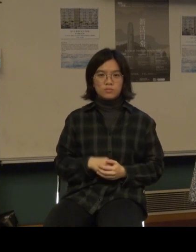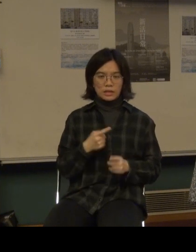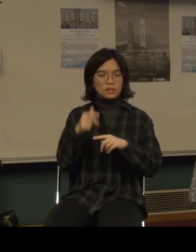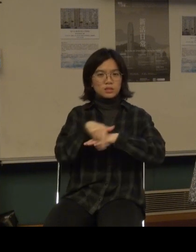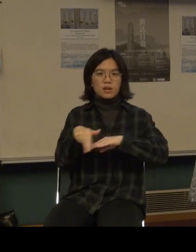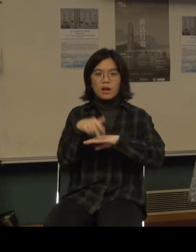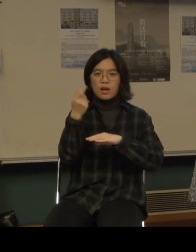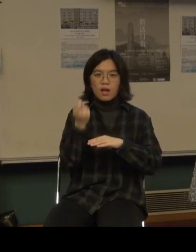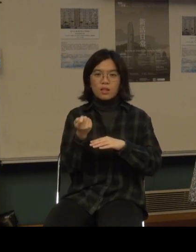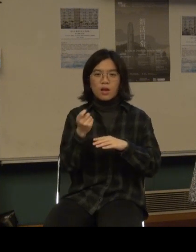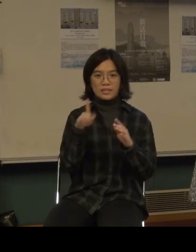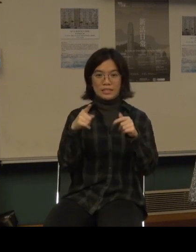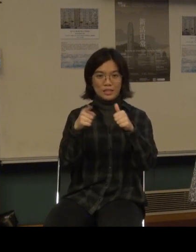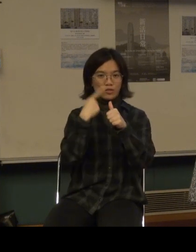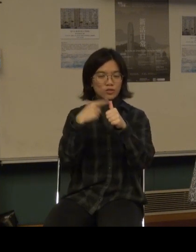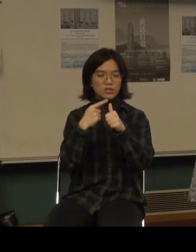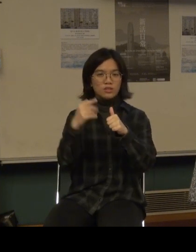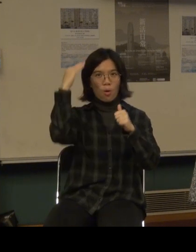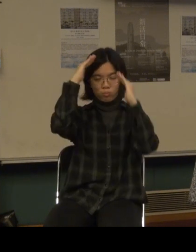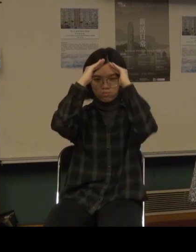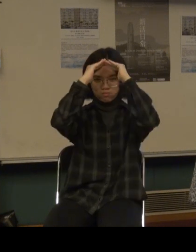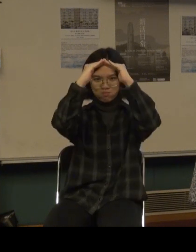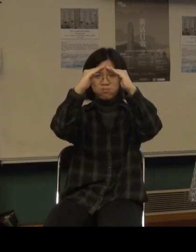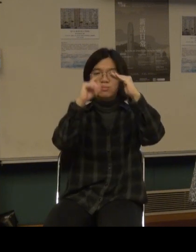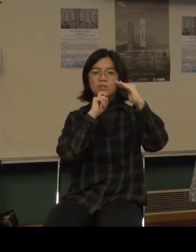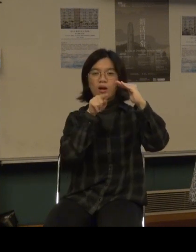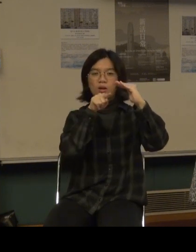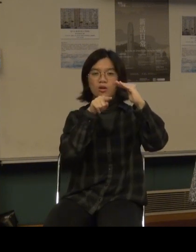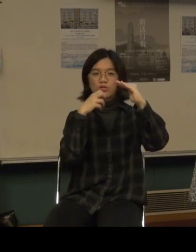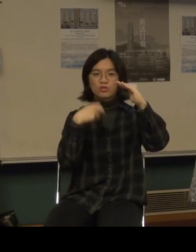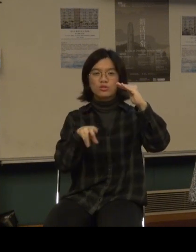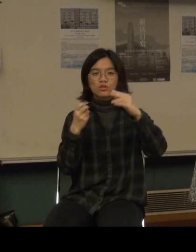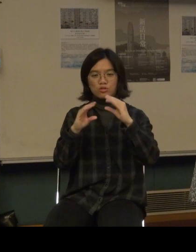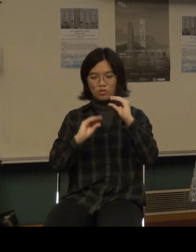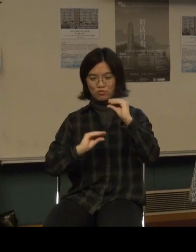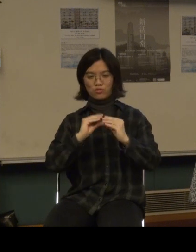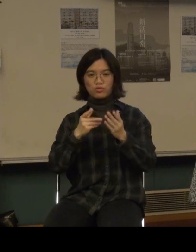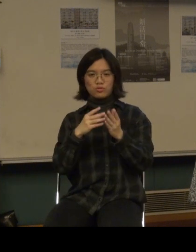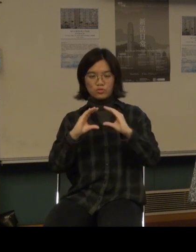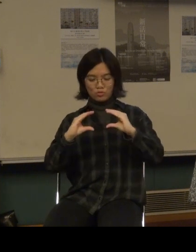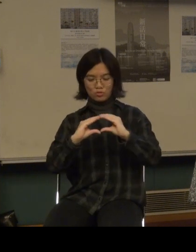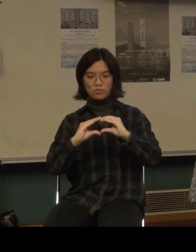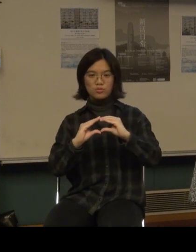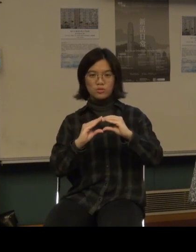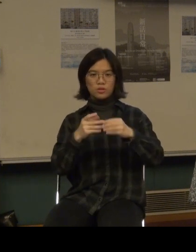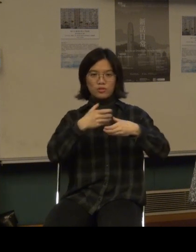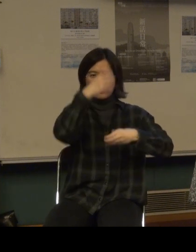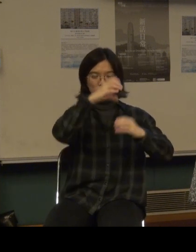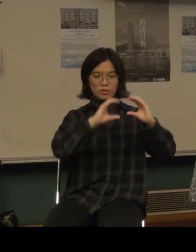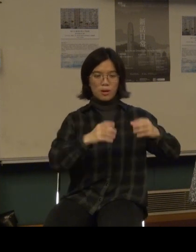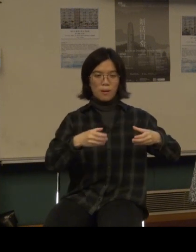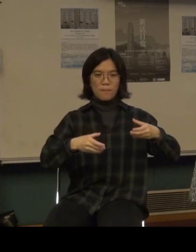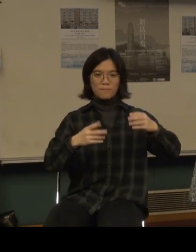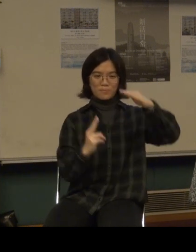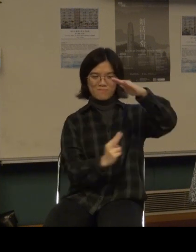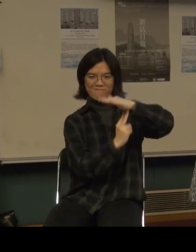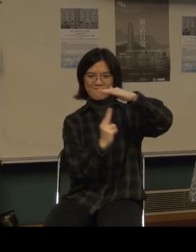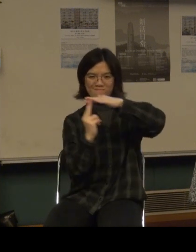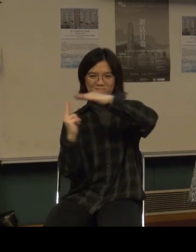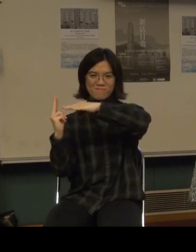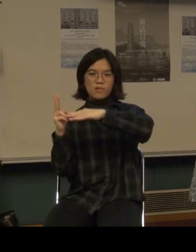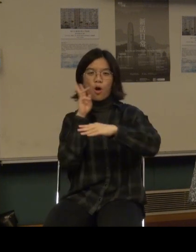係用混凝土起一個大屋頂，然後咧就用一啲磚柱咧去撐住喺呢個大屋頂，成為一個好似一個亭咁樣